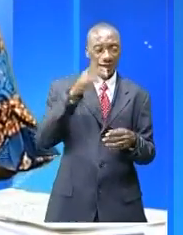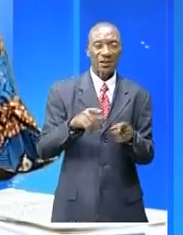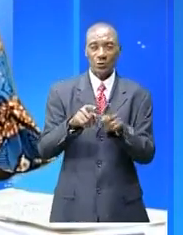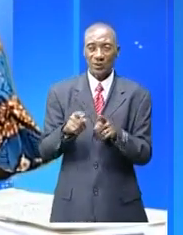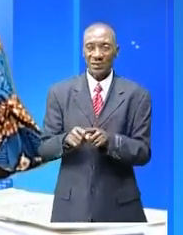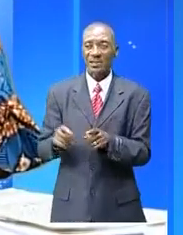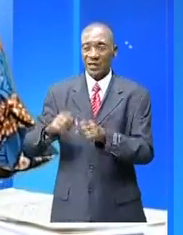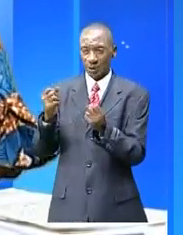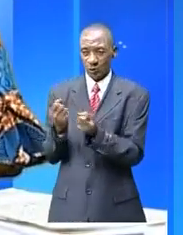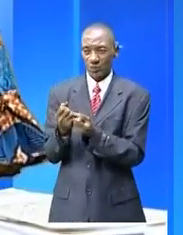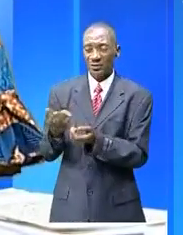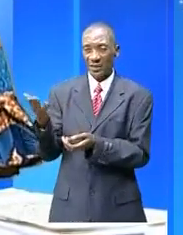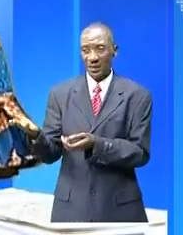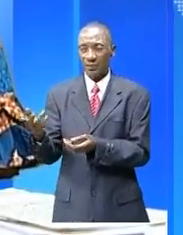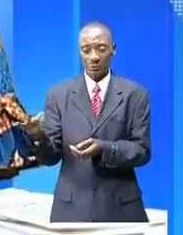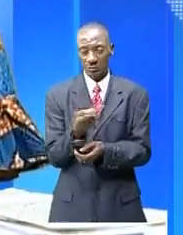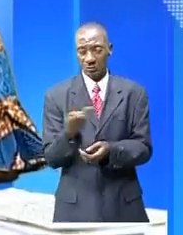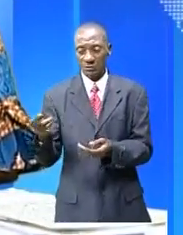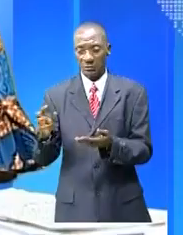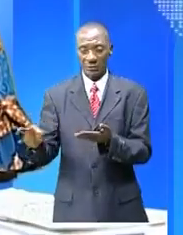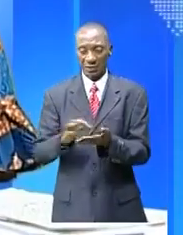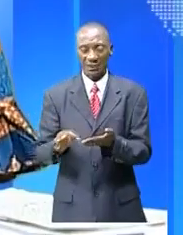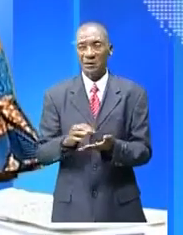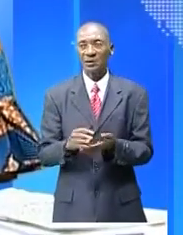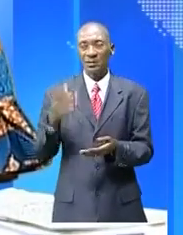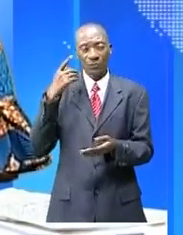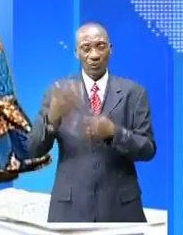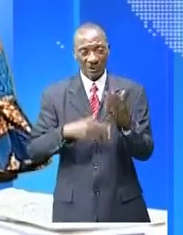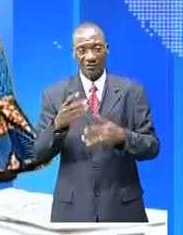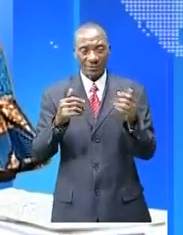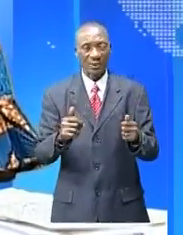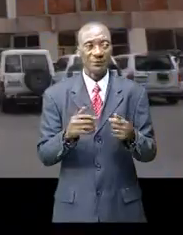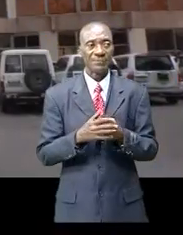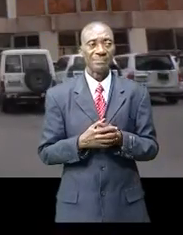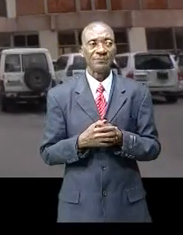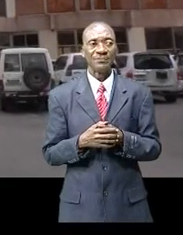à contribuer tant soit peu au budget annexe du gouvernement.